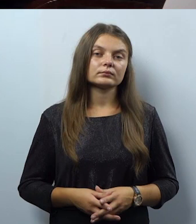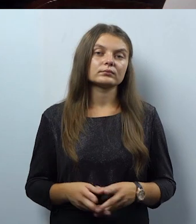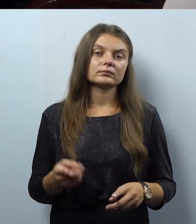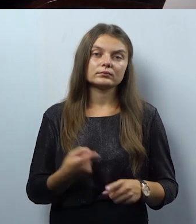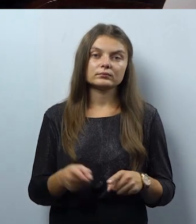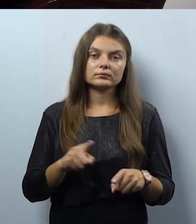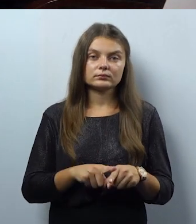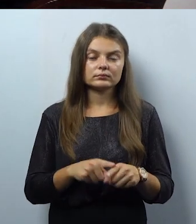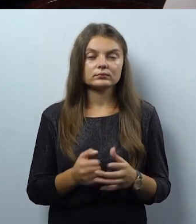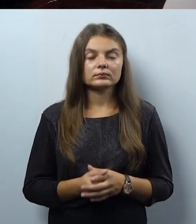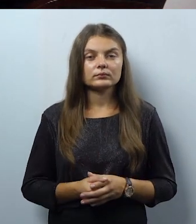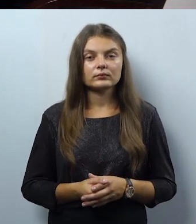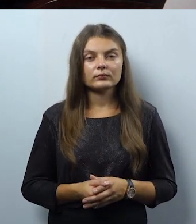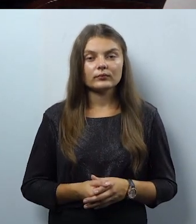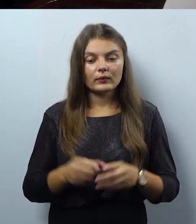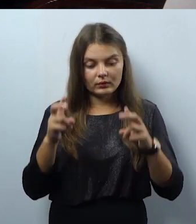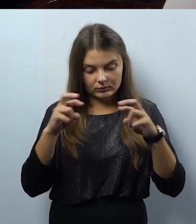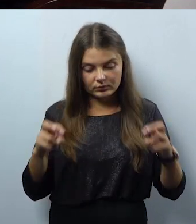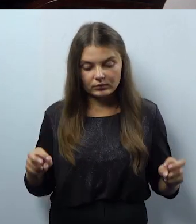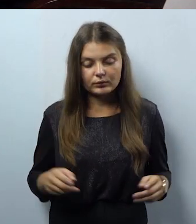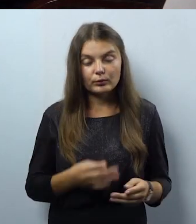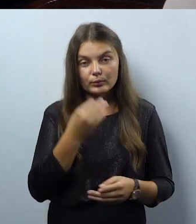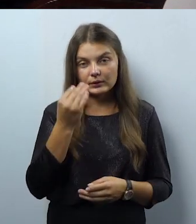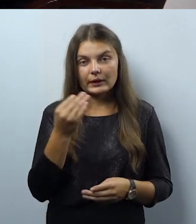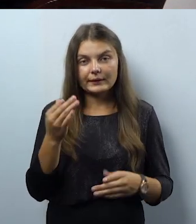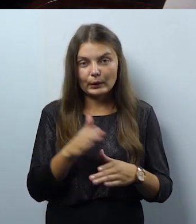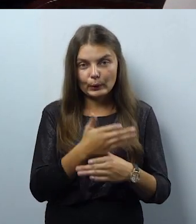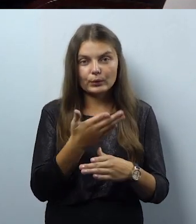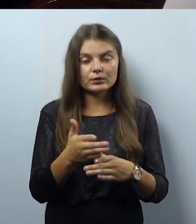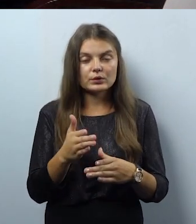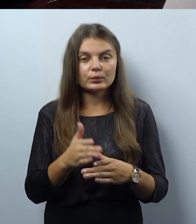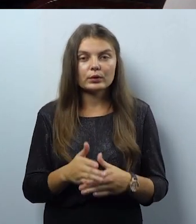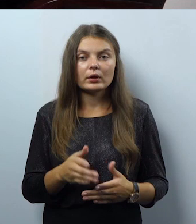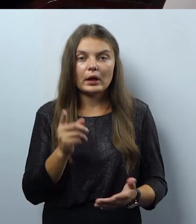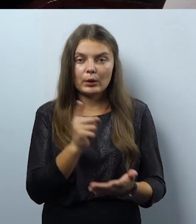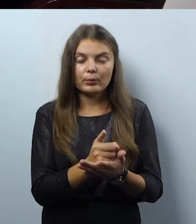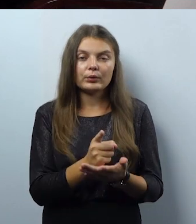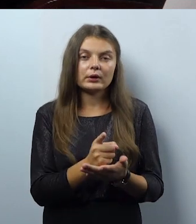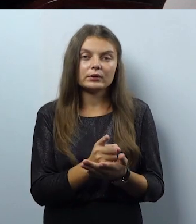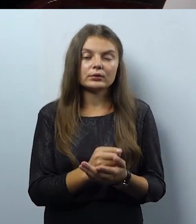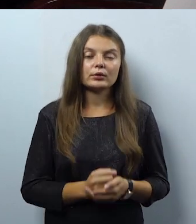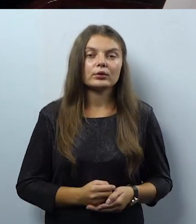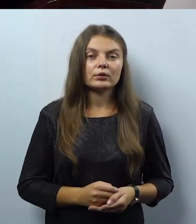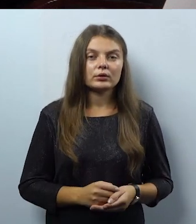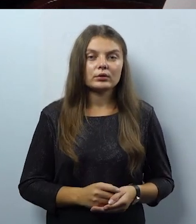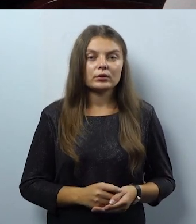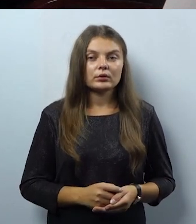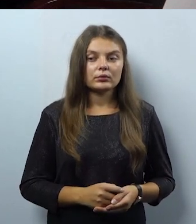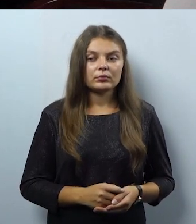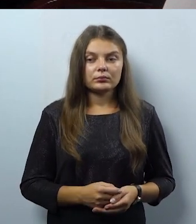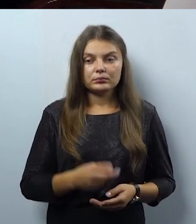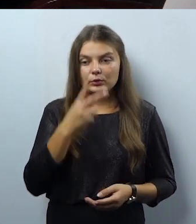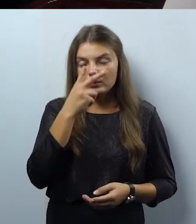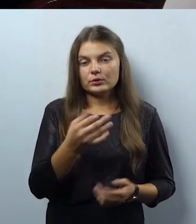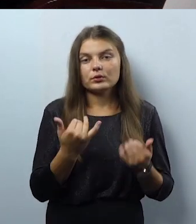Але, розібравшись трошки в питанні розподілу цього екологічного податку, виявилось, що на сьогоднішній